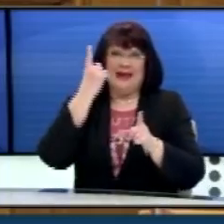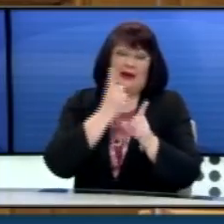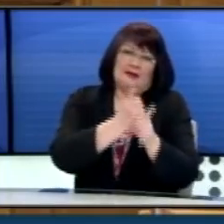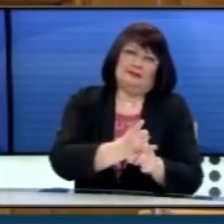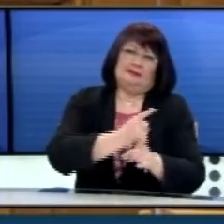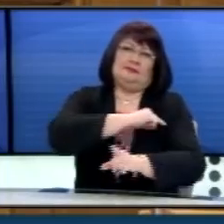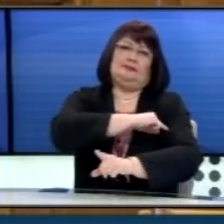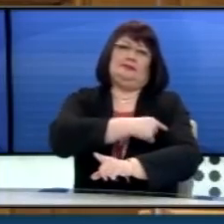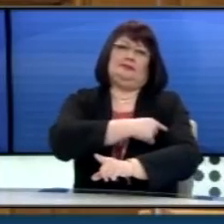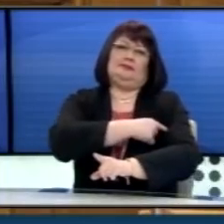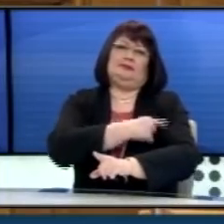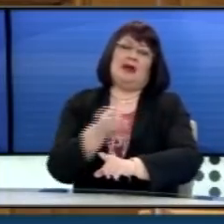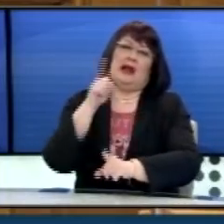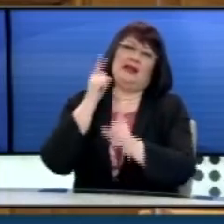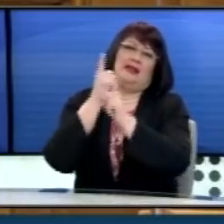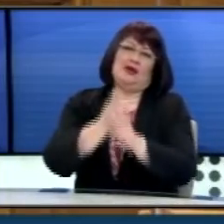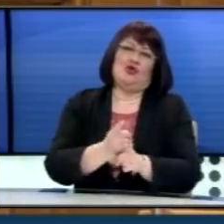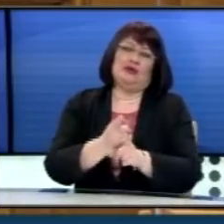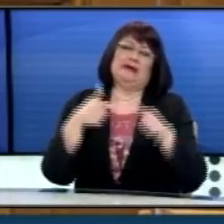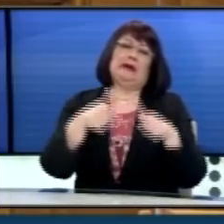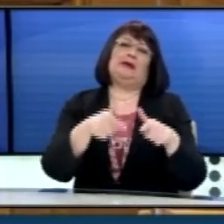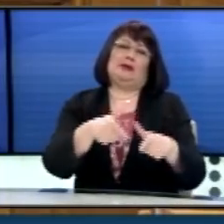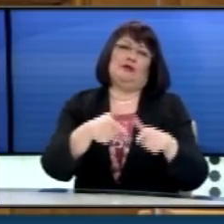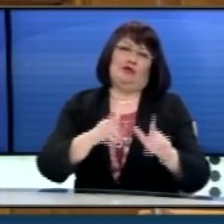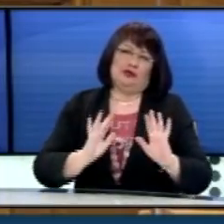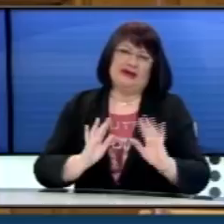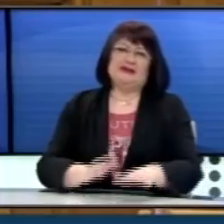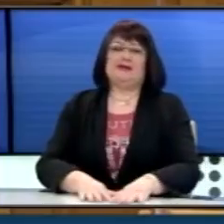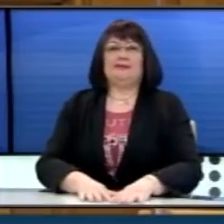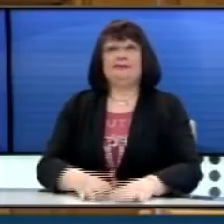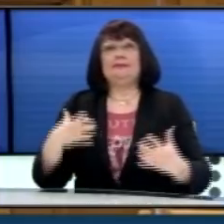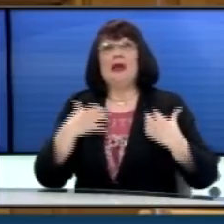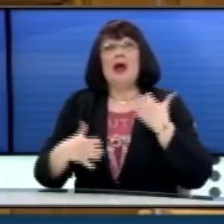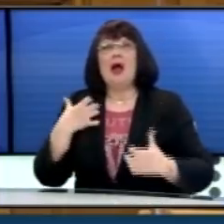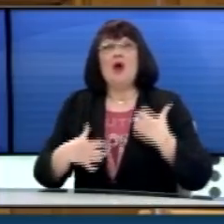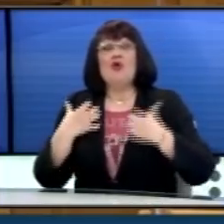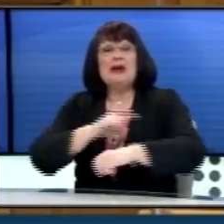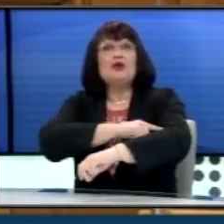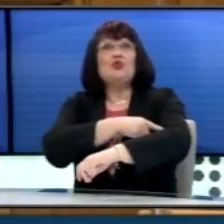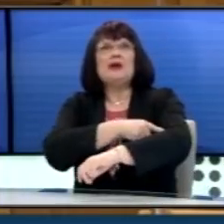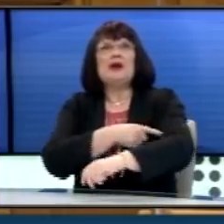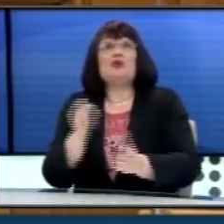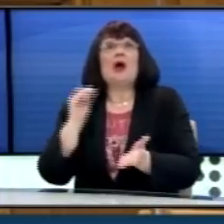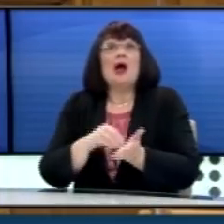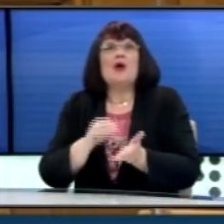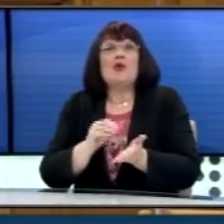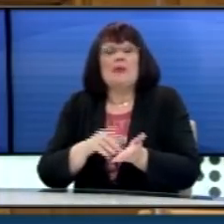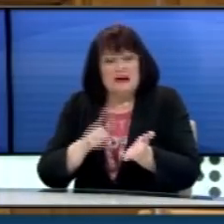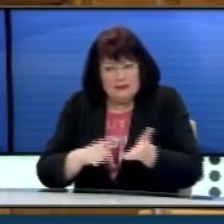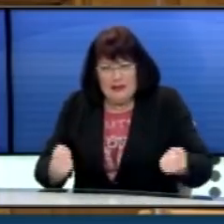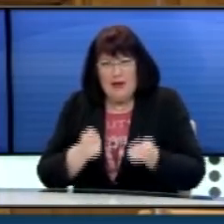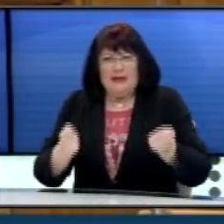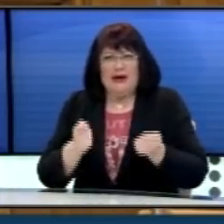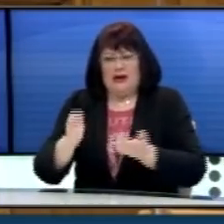και αλότριας ειδικότητας να τον περιθάλπει. Η αγωνία του είναι χαρακτηριστική. Τι άλλο πρέπει να